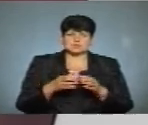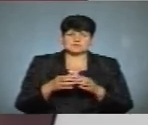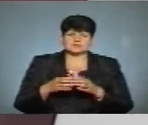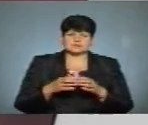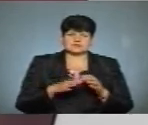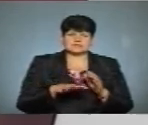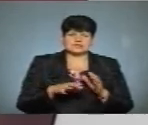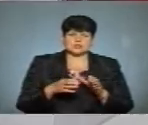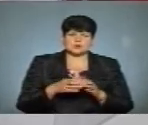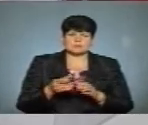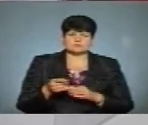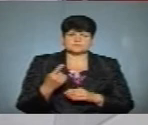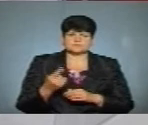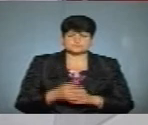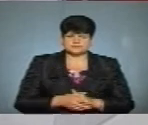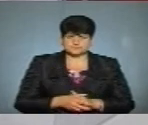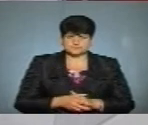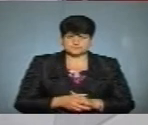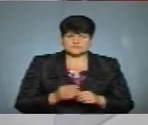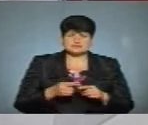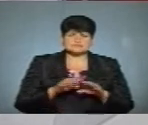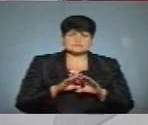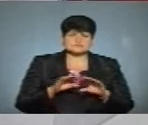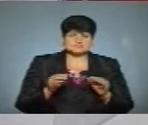громад Тернопільщини. На цьому у